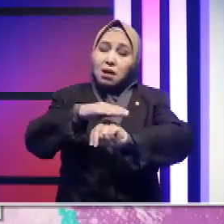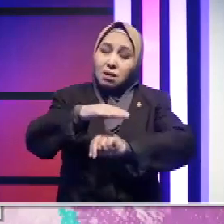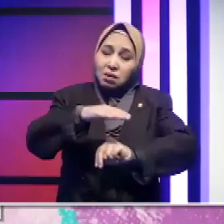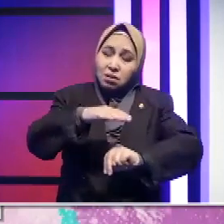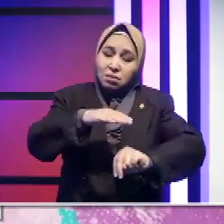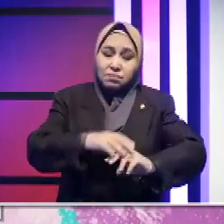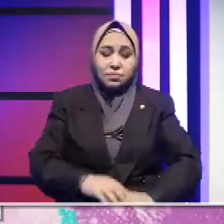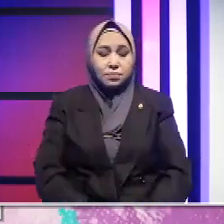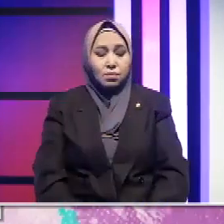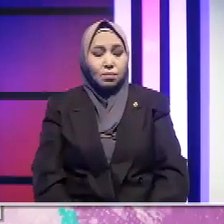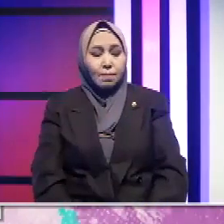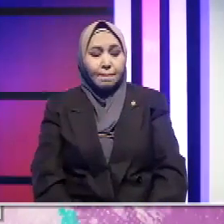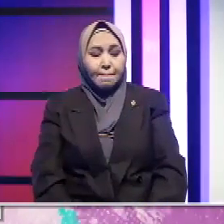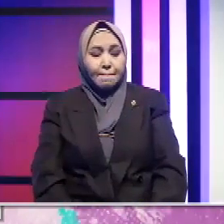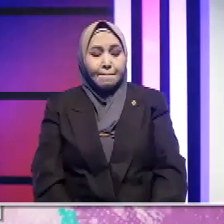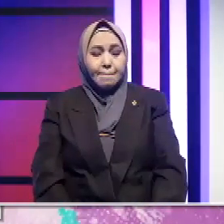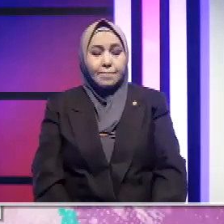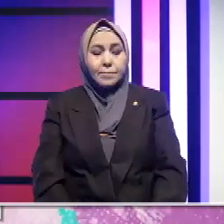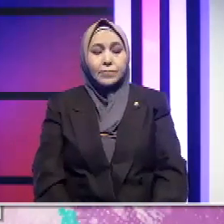Nafa u